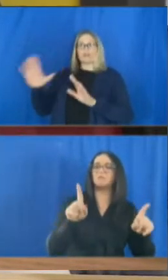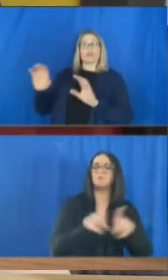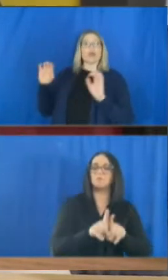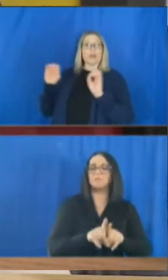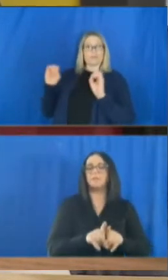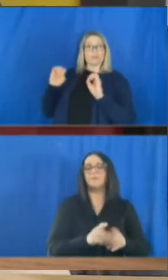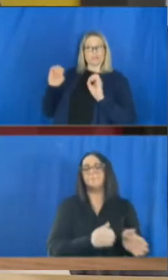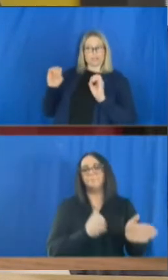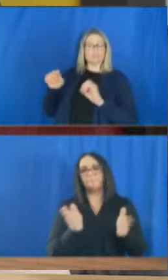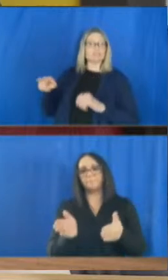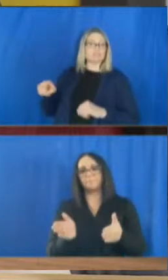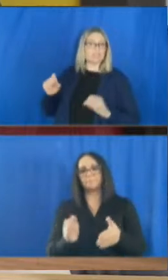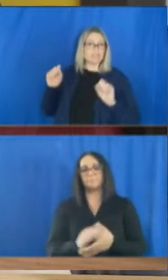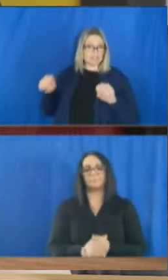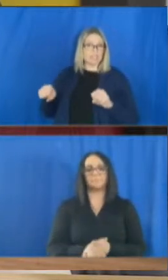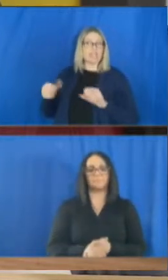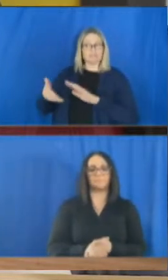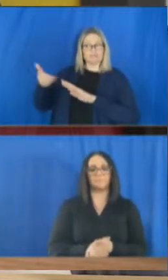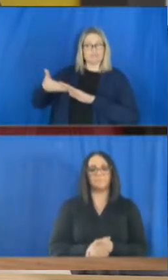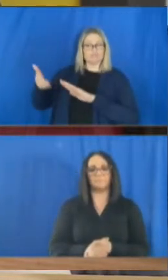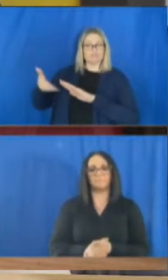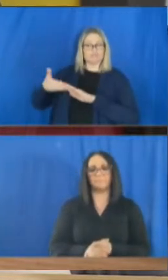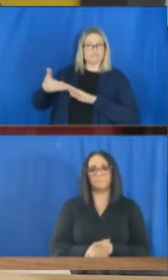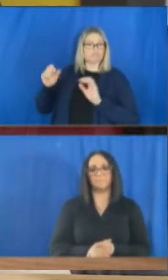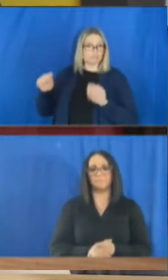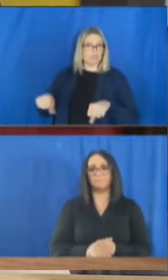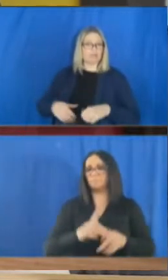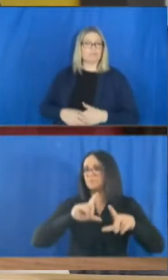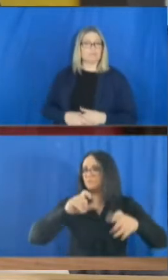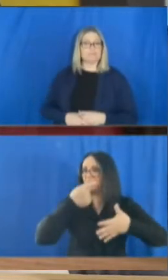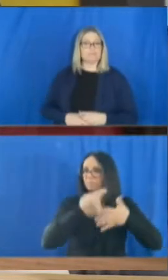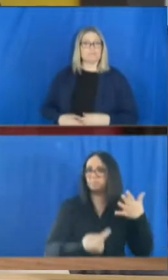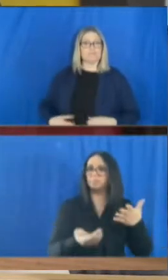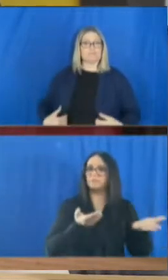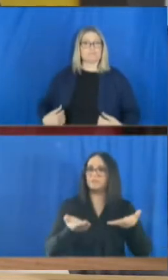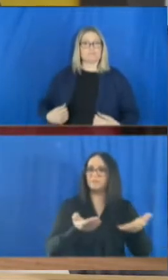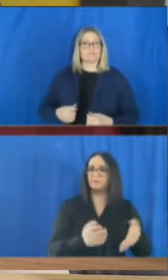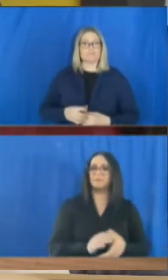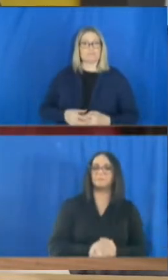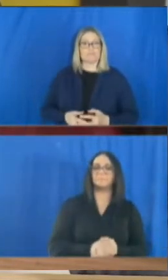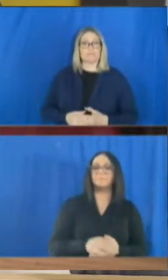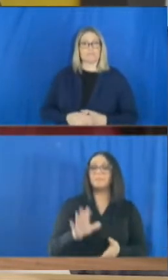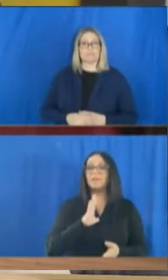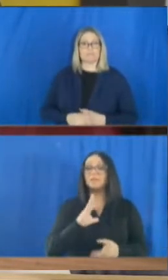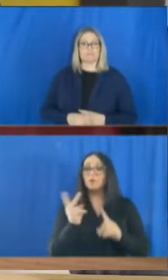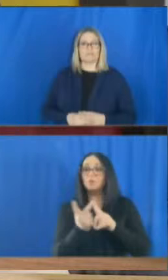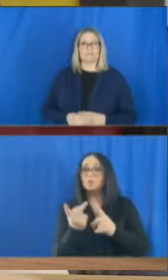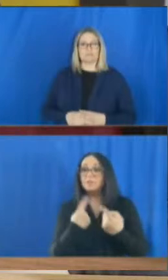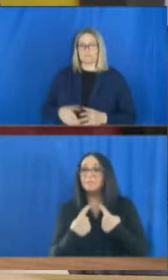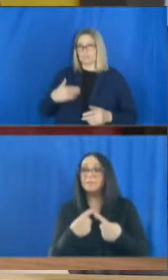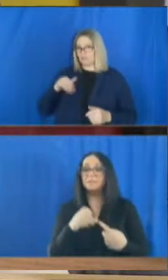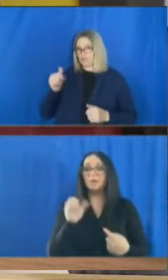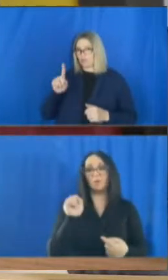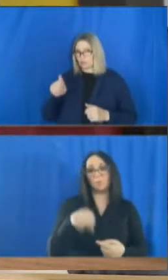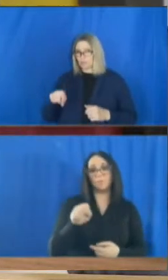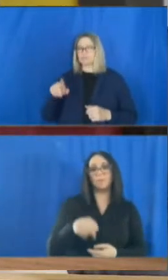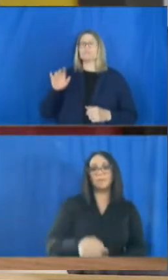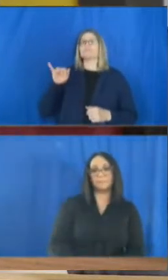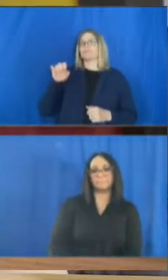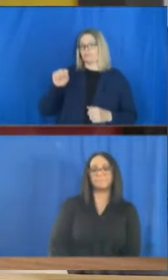Est-ce que ça veut dire 2 doses ou ça veut dire 2 doses plus le booster?